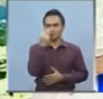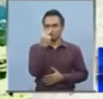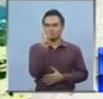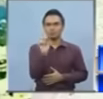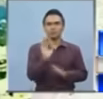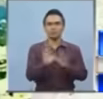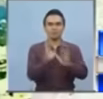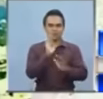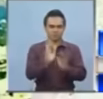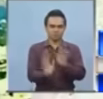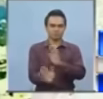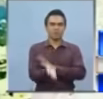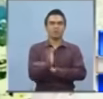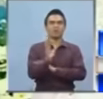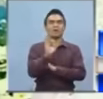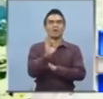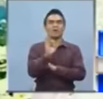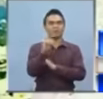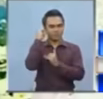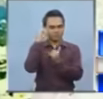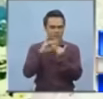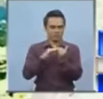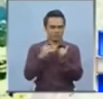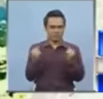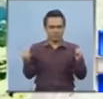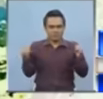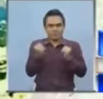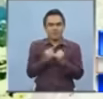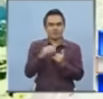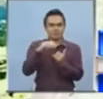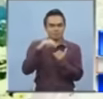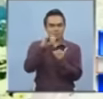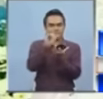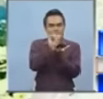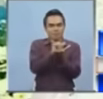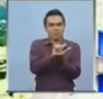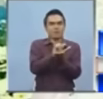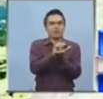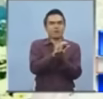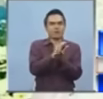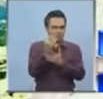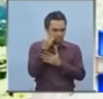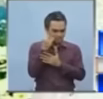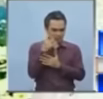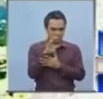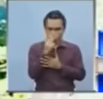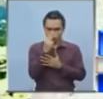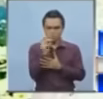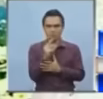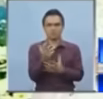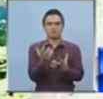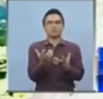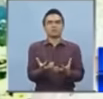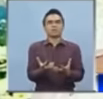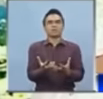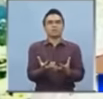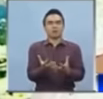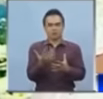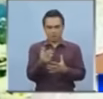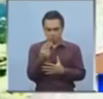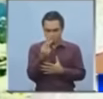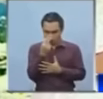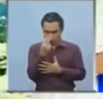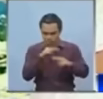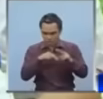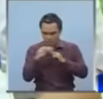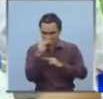9นเราก็แต่งตัวให้ท่านนะคะเพื่อว่าจะนำกลับอุดรนะคะก็ตัวก็แข็งนะตัวแข็งอะไรหมดแล้วนะคะใส่เสื้อ